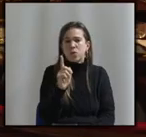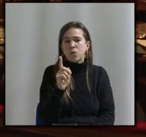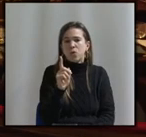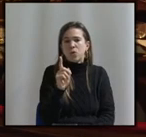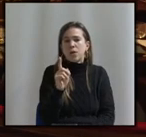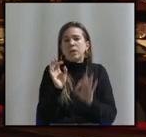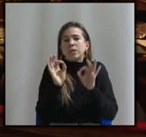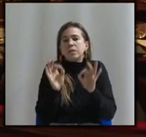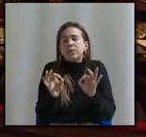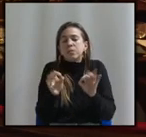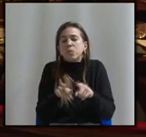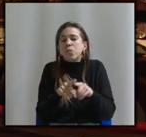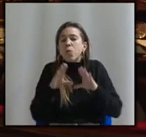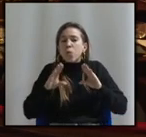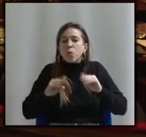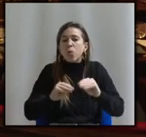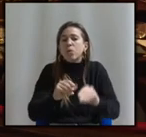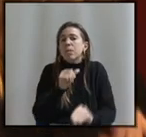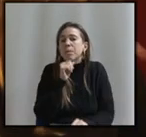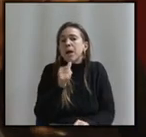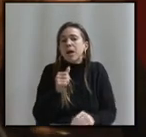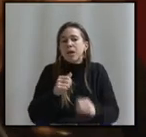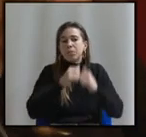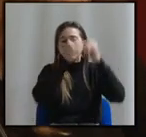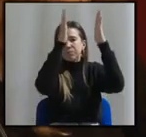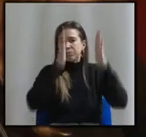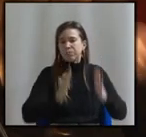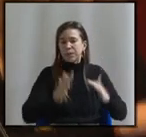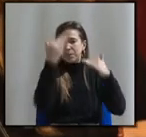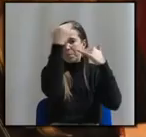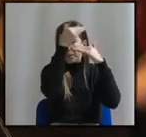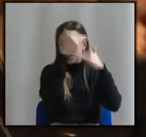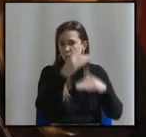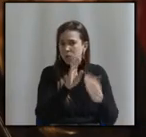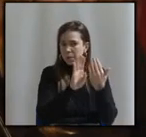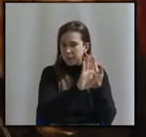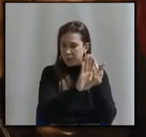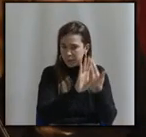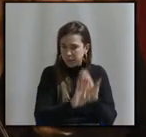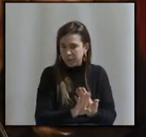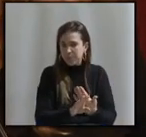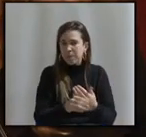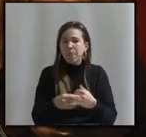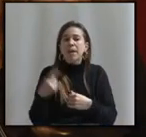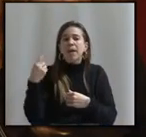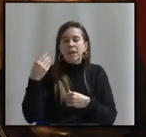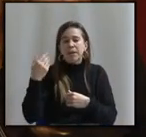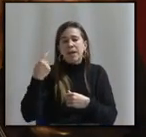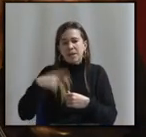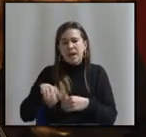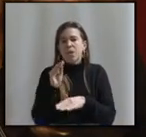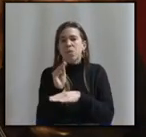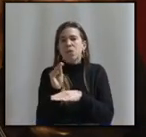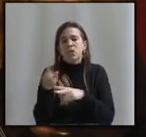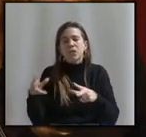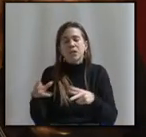el mal ús que està fent un bloc de pisos del veïnat. Tenim els ambientadors, els educadors ambientals que hi estan